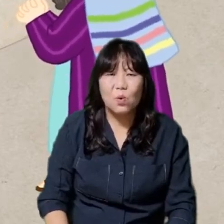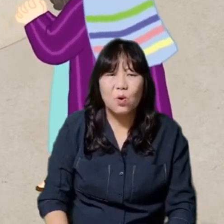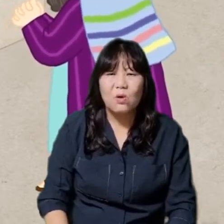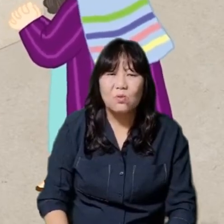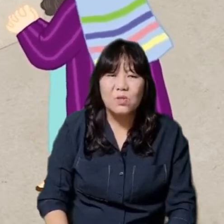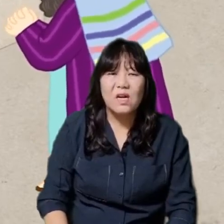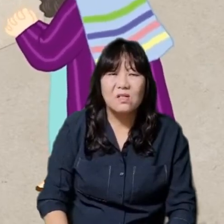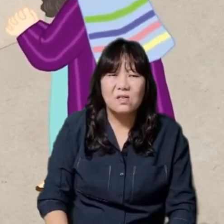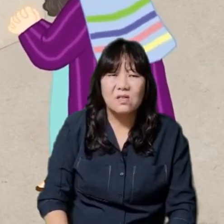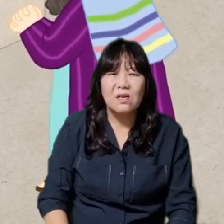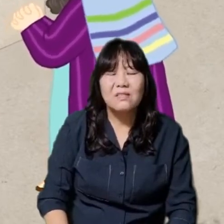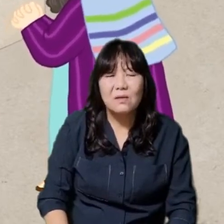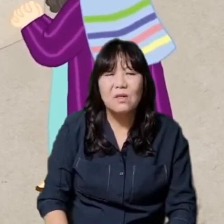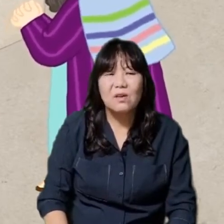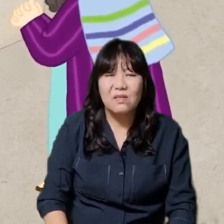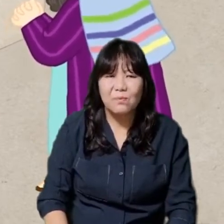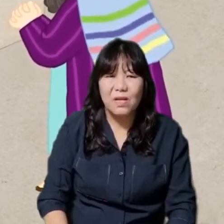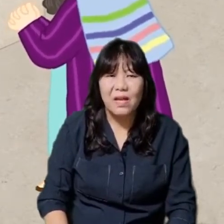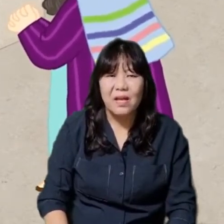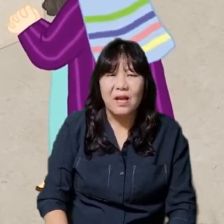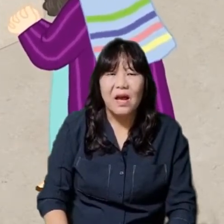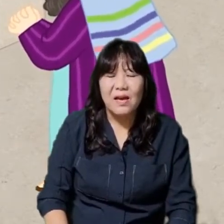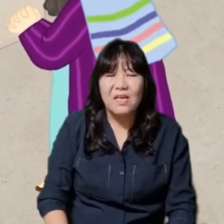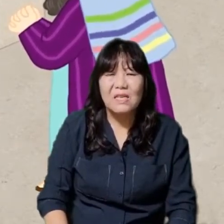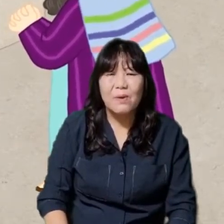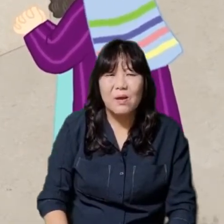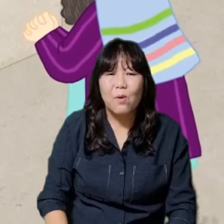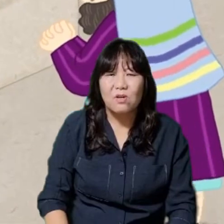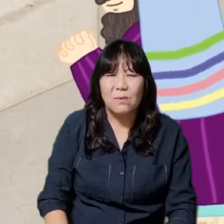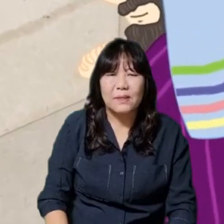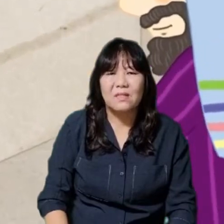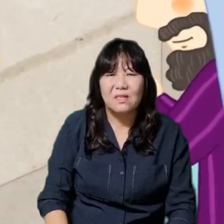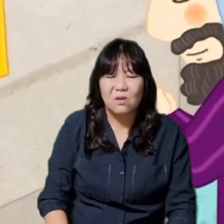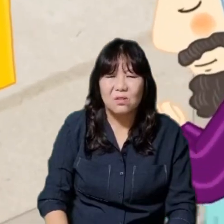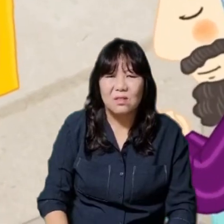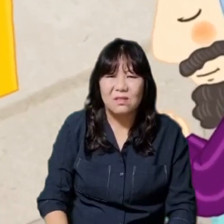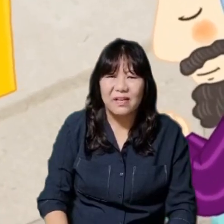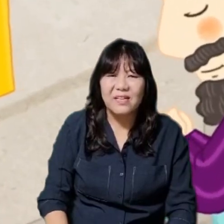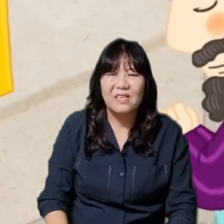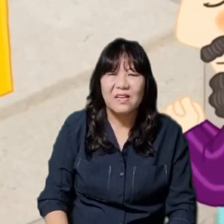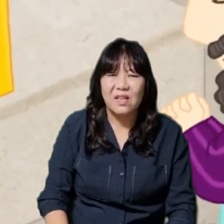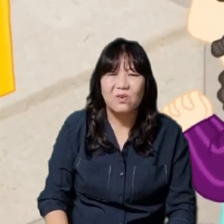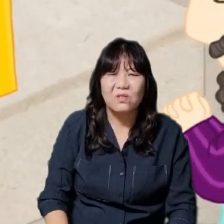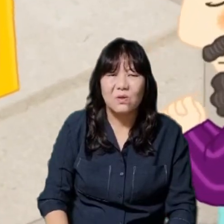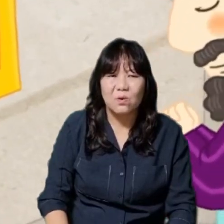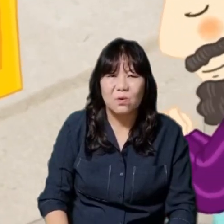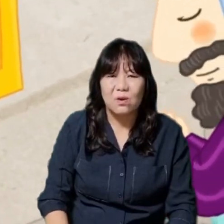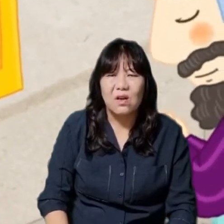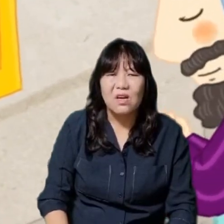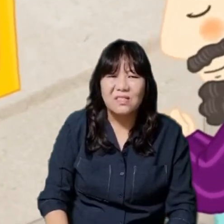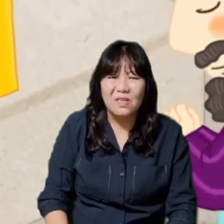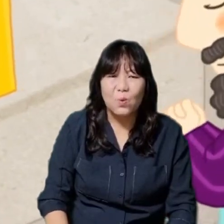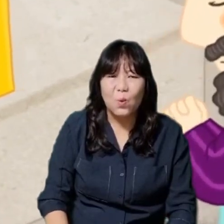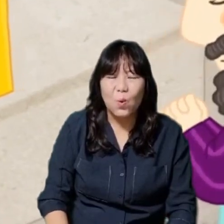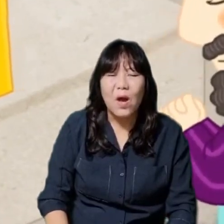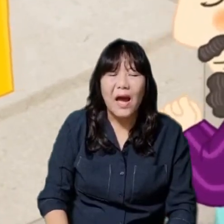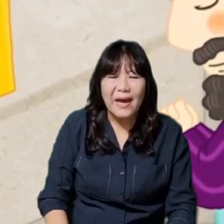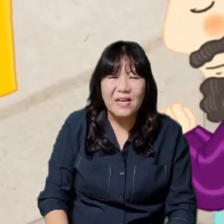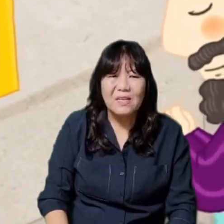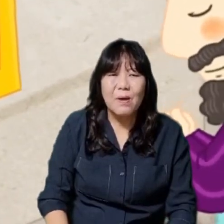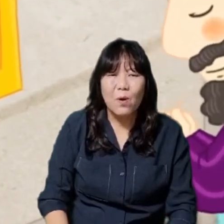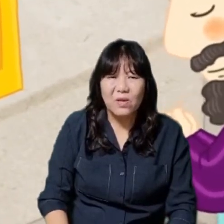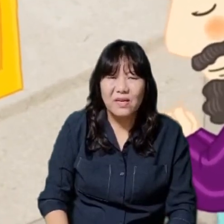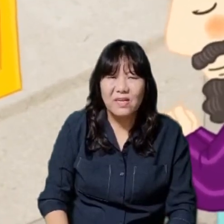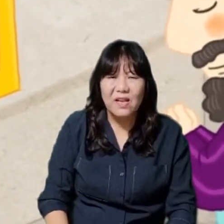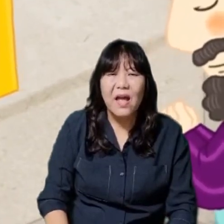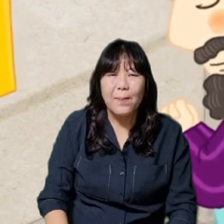버리고 우상을 섬겼기 때문에 하나님의 벌을 받았다는 것을 깨닫게 되었어요. 그리고